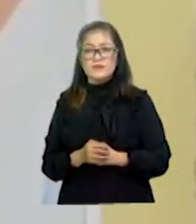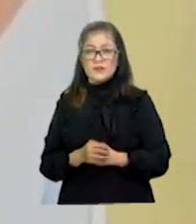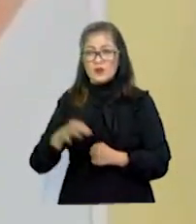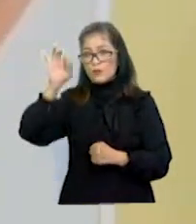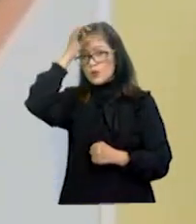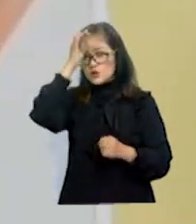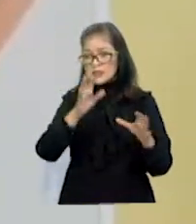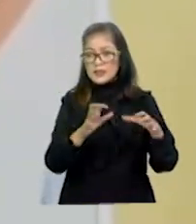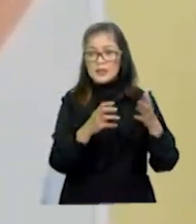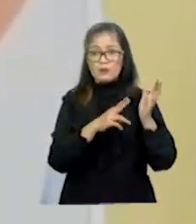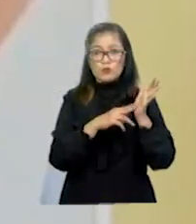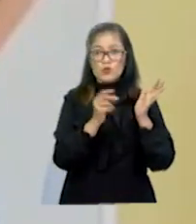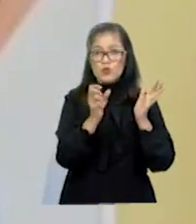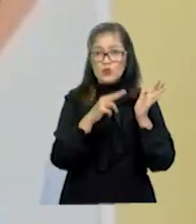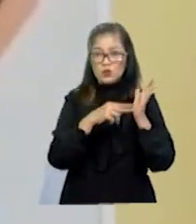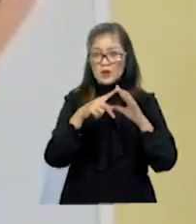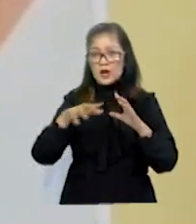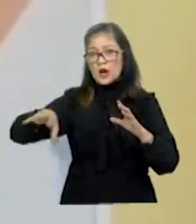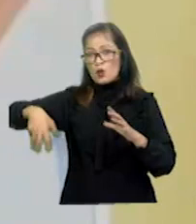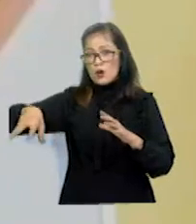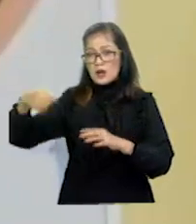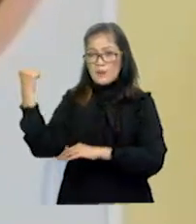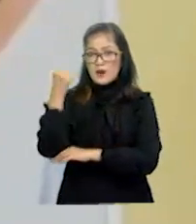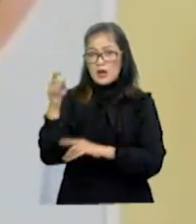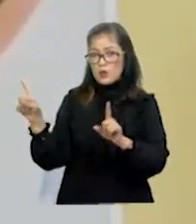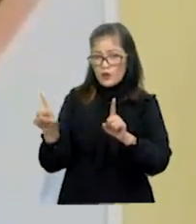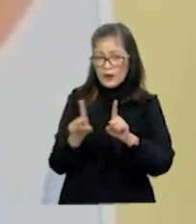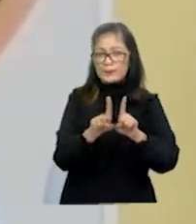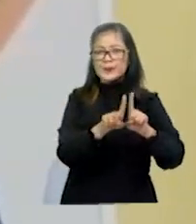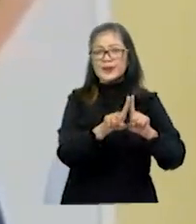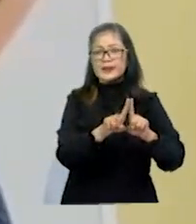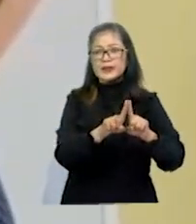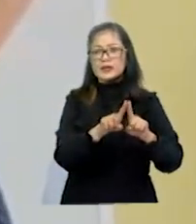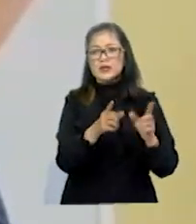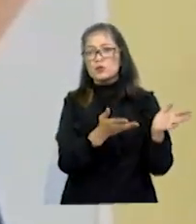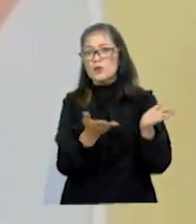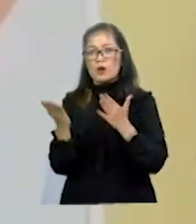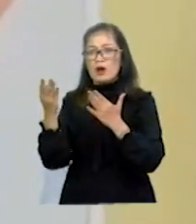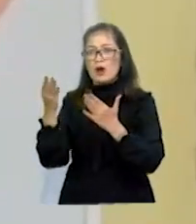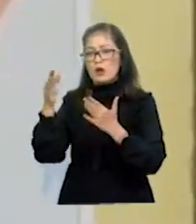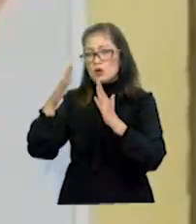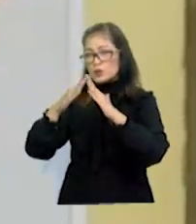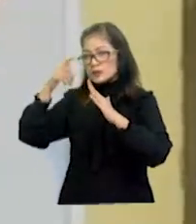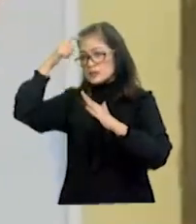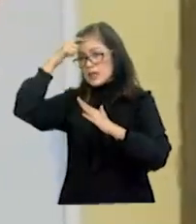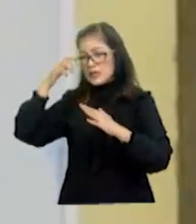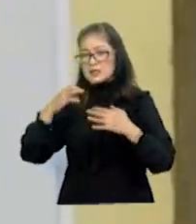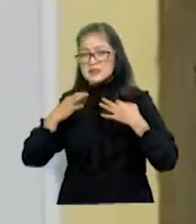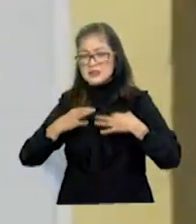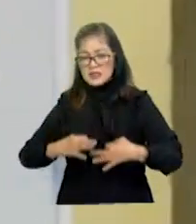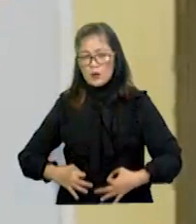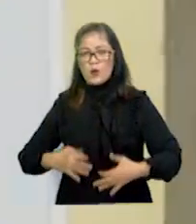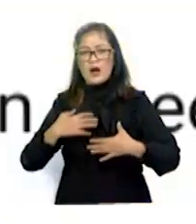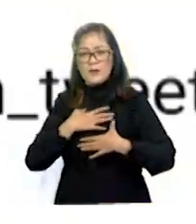didampingi oleh keluarga pelaku mengantar pelaku ke Rumah Sakit Jiwa Kendari untuk dilaksanakan observasi.